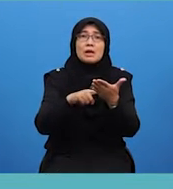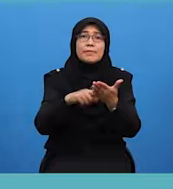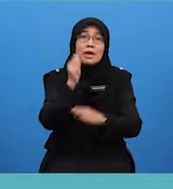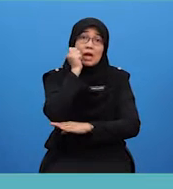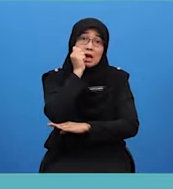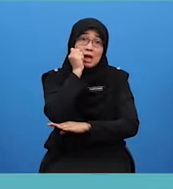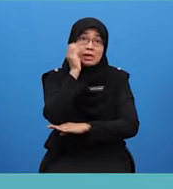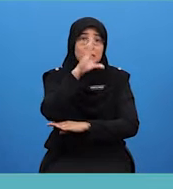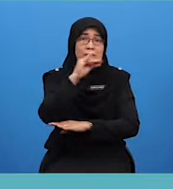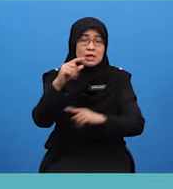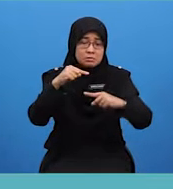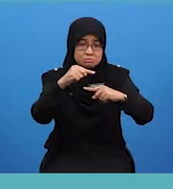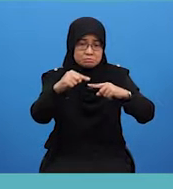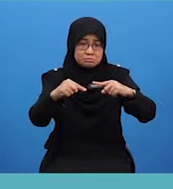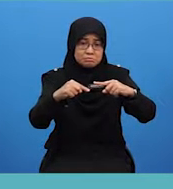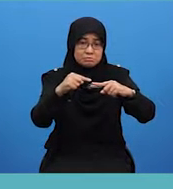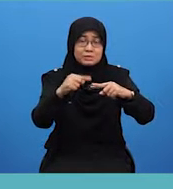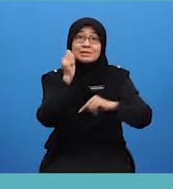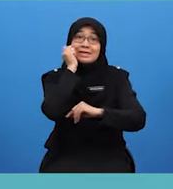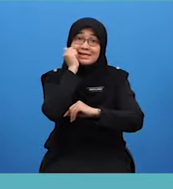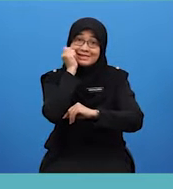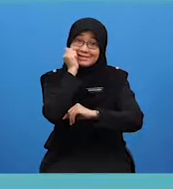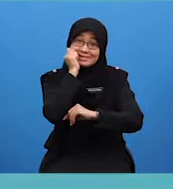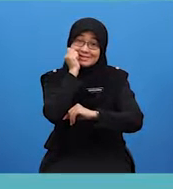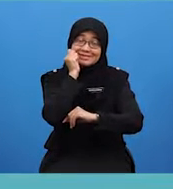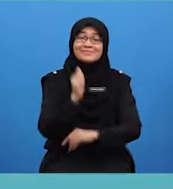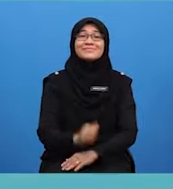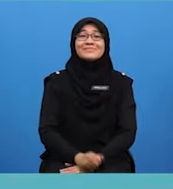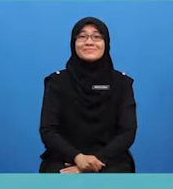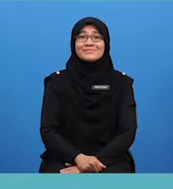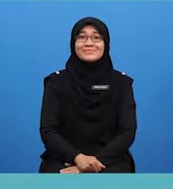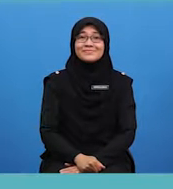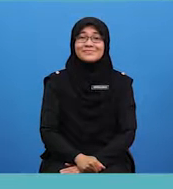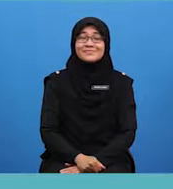Apakah height dan kita height?